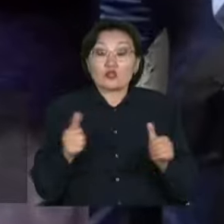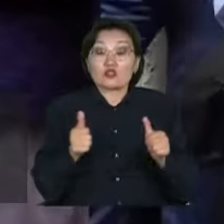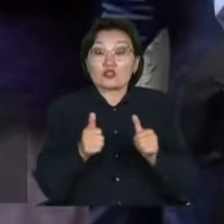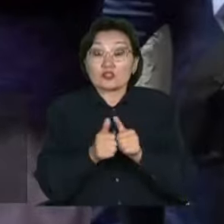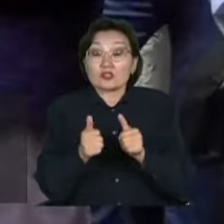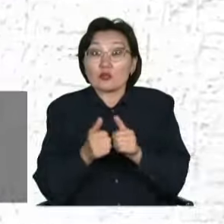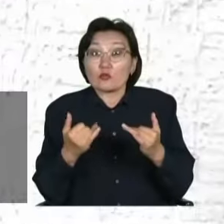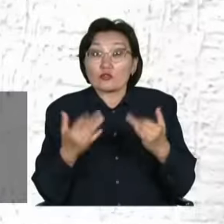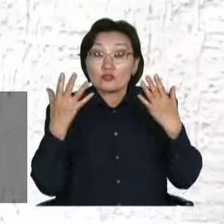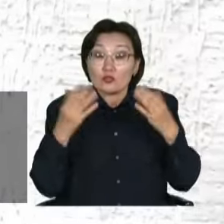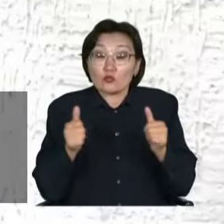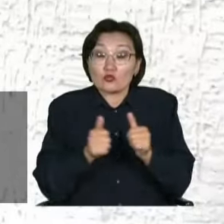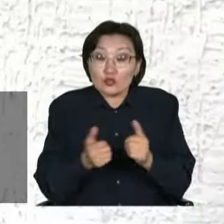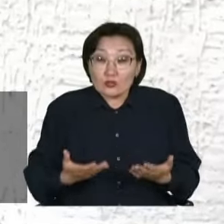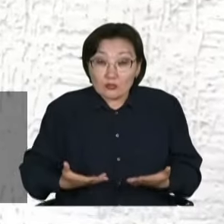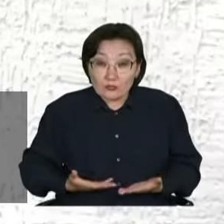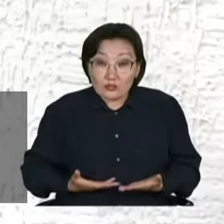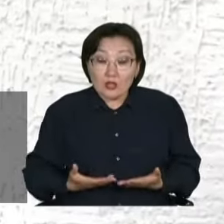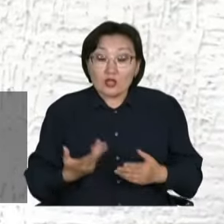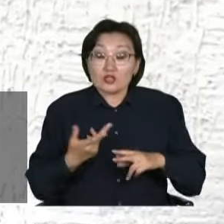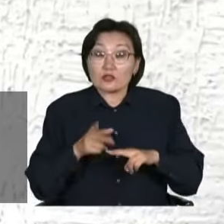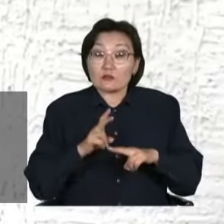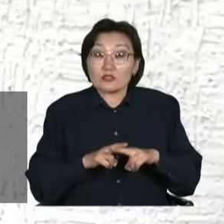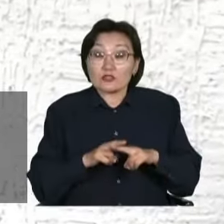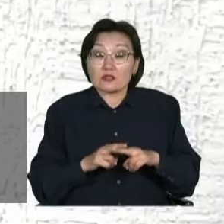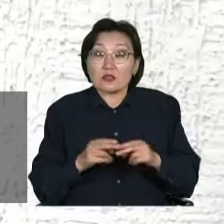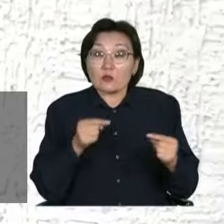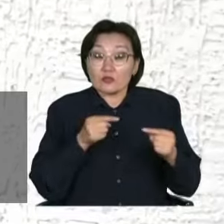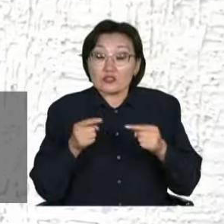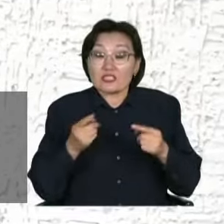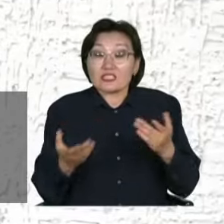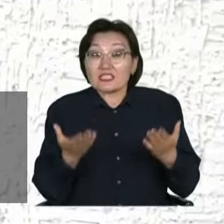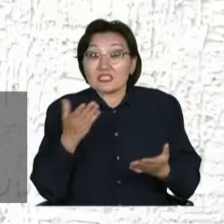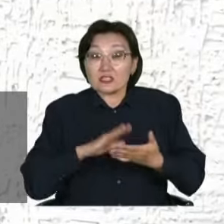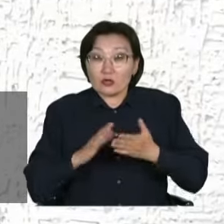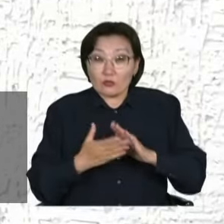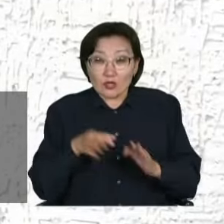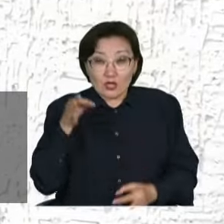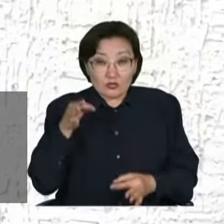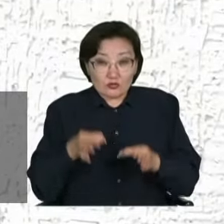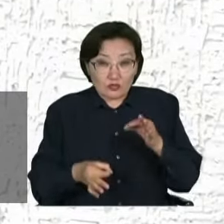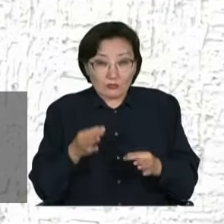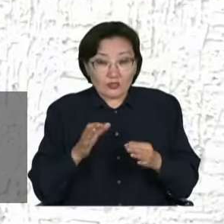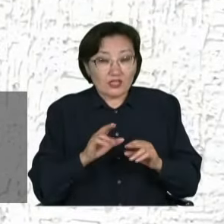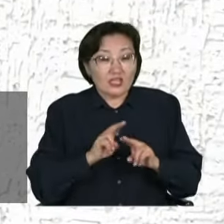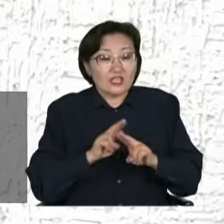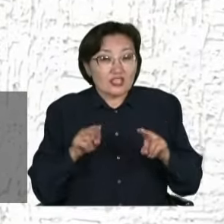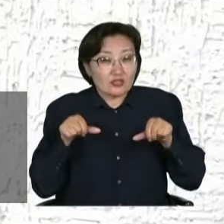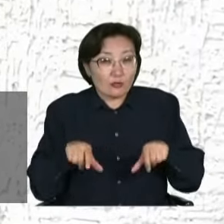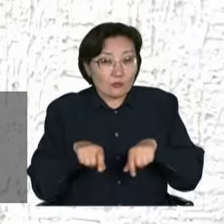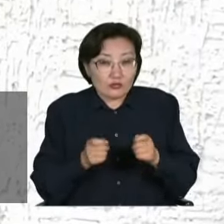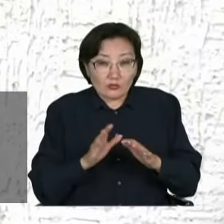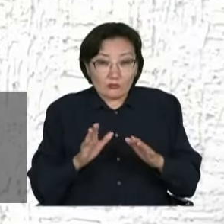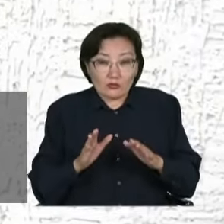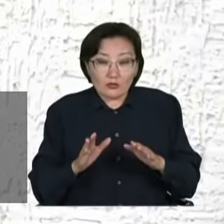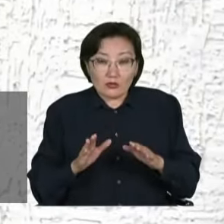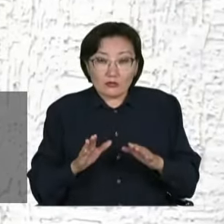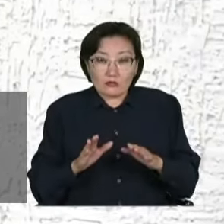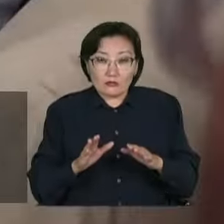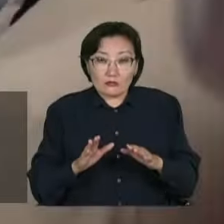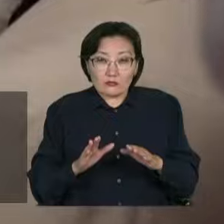ғой, бүгінгі таңда көрші ағайыннан да жақын. Сондықтан өзара келісетін болсаңыз, сот оған ешкімнің құқығын бұзбайтын болса, оны бекітіп беруге